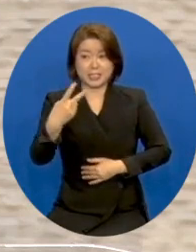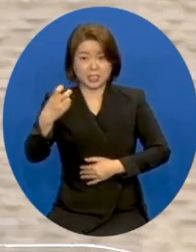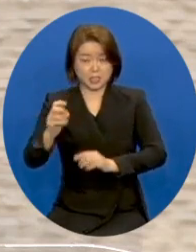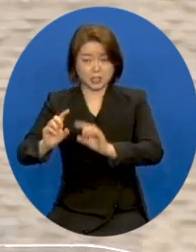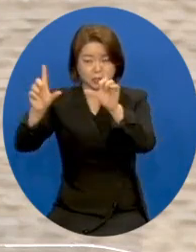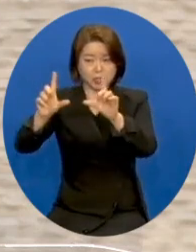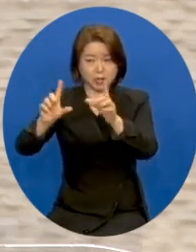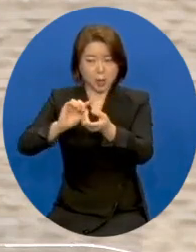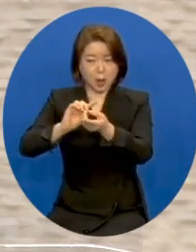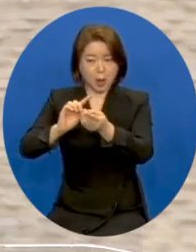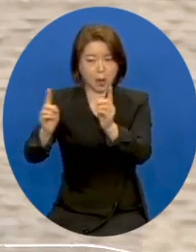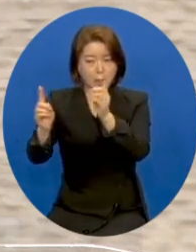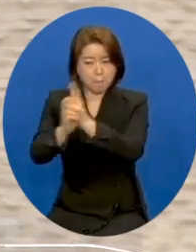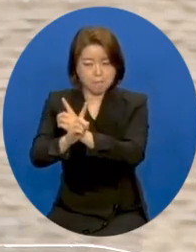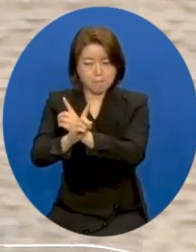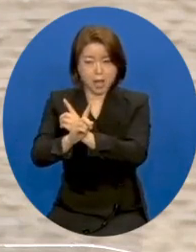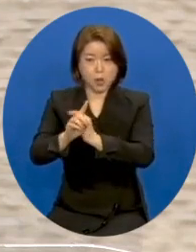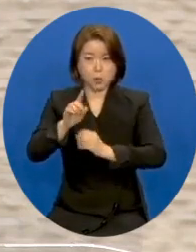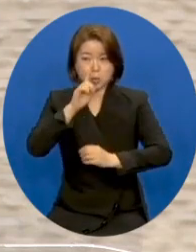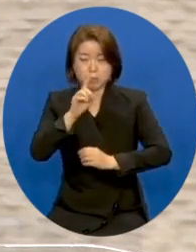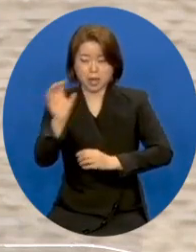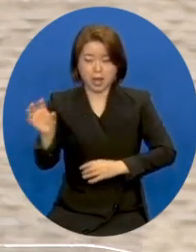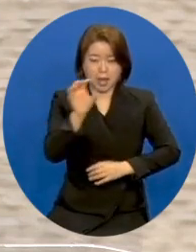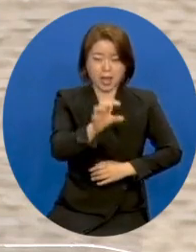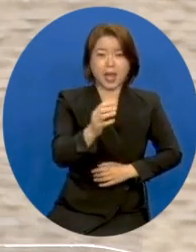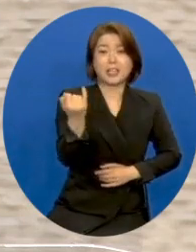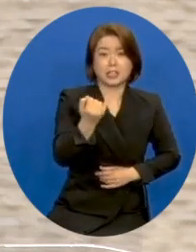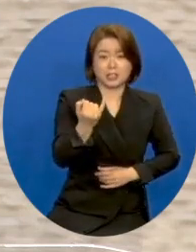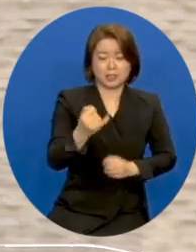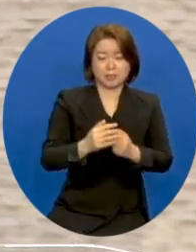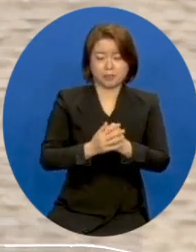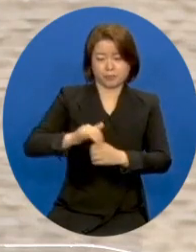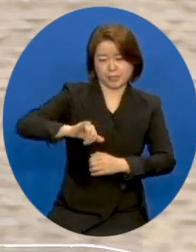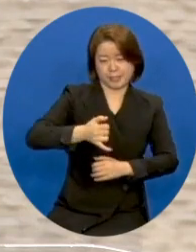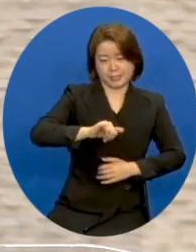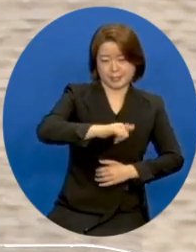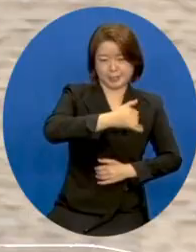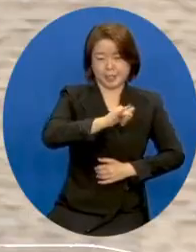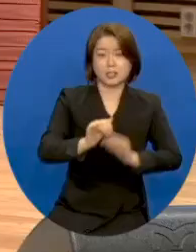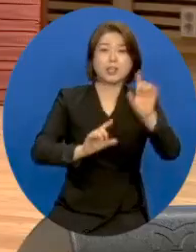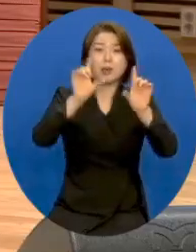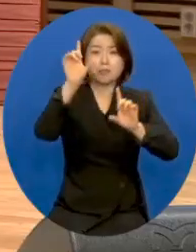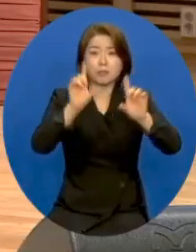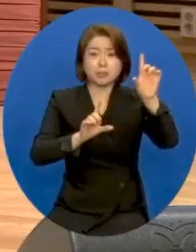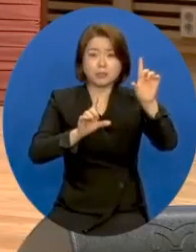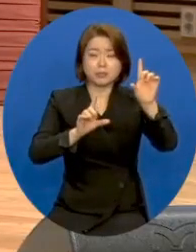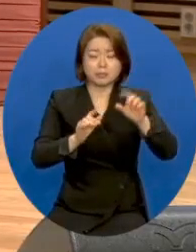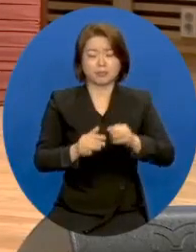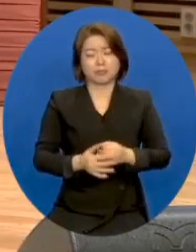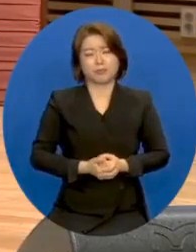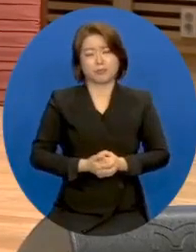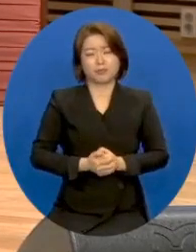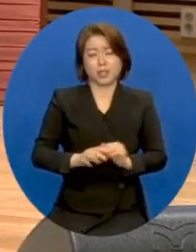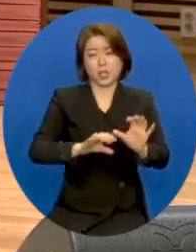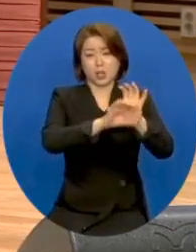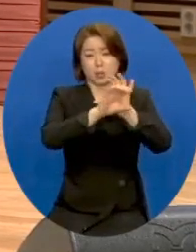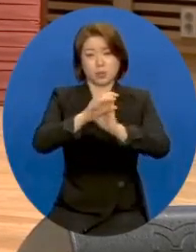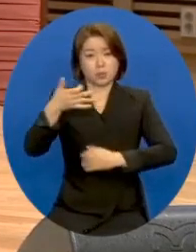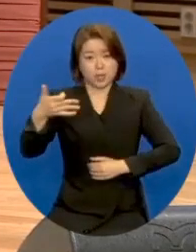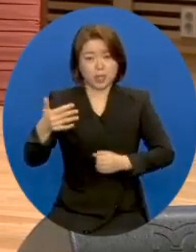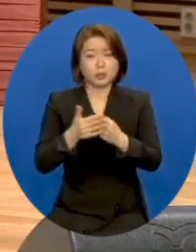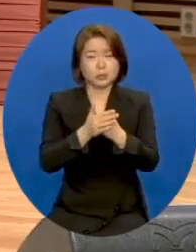2020년을 의인화한 어떤 한 여자가 데이트를 하는 장면이랍니다. 코로나19